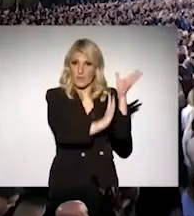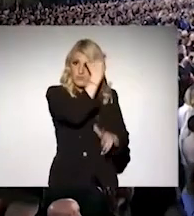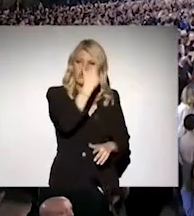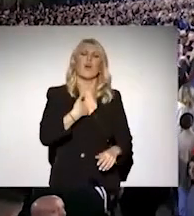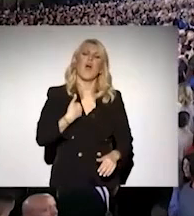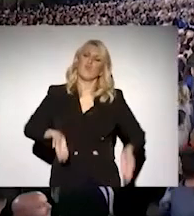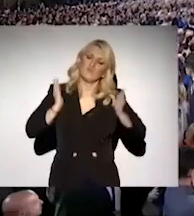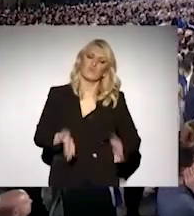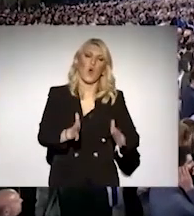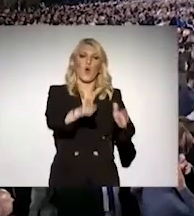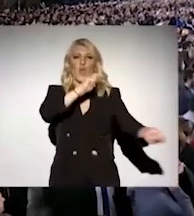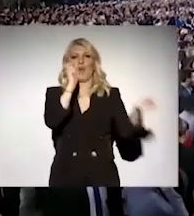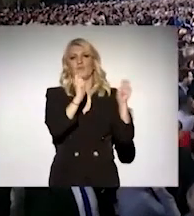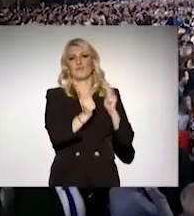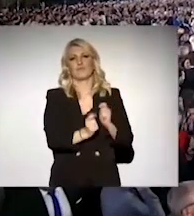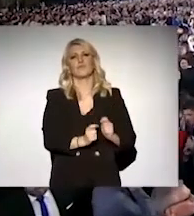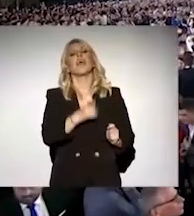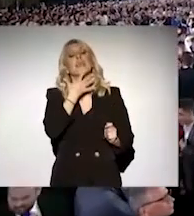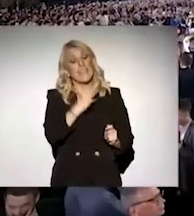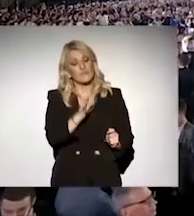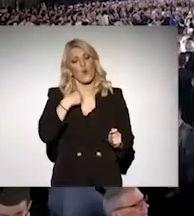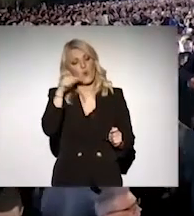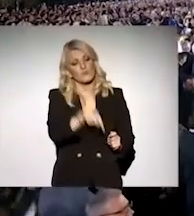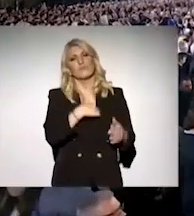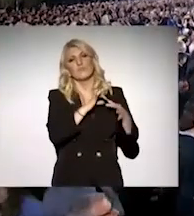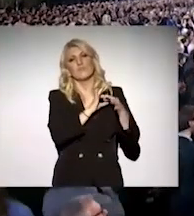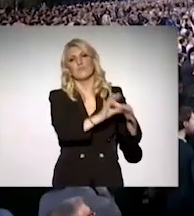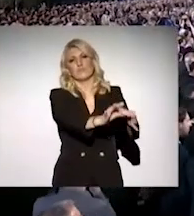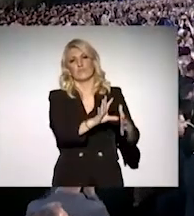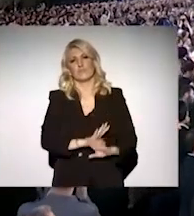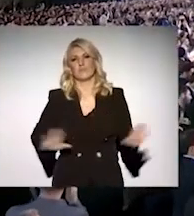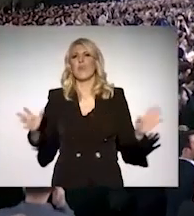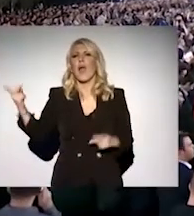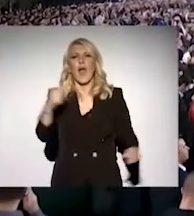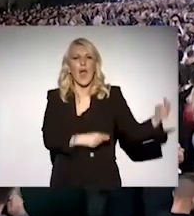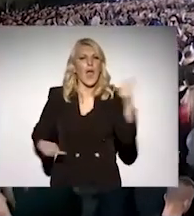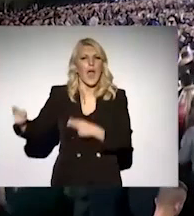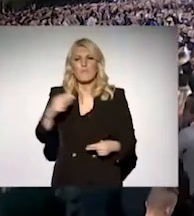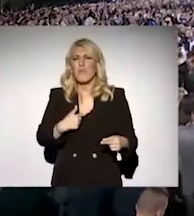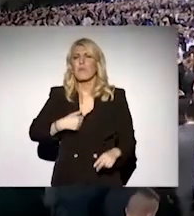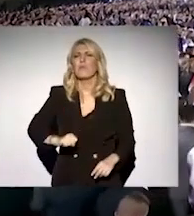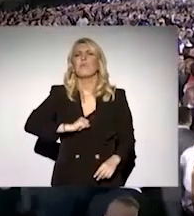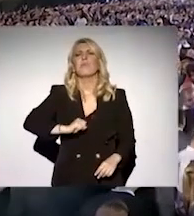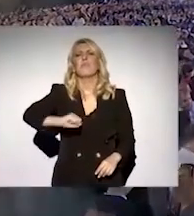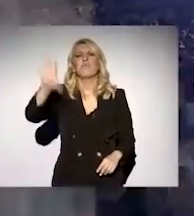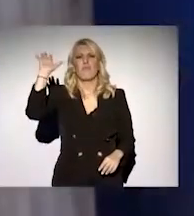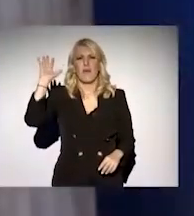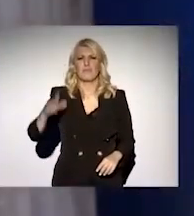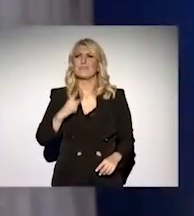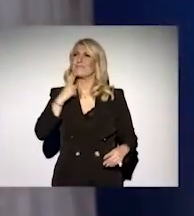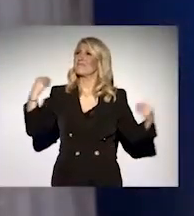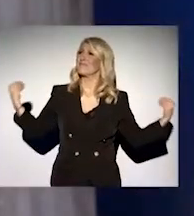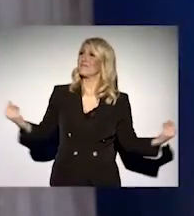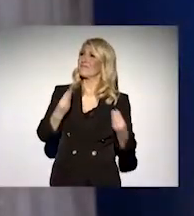οποιοδήποτε σοβαρός ακροατής ή αναλυτής που να πιστεύει ότι αυτοί οι άνθρωποι ενδιαφέρονται κατ' ελάχιστο για την αποκάλυψη της αλήθειας και δεν τους ενδιαφέρει